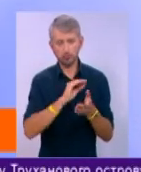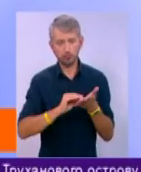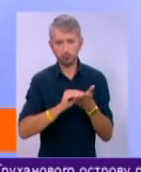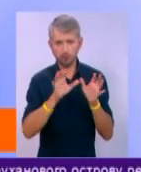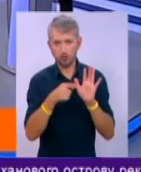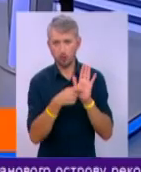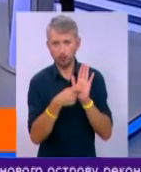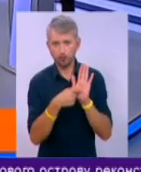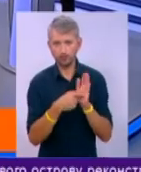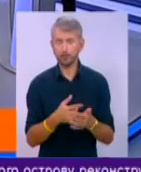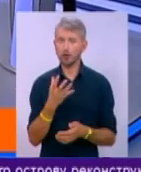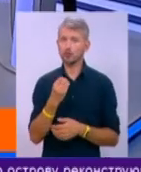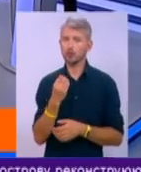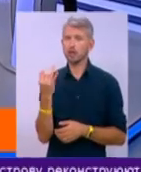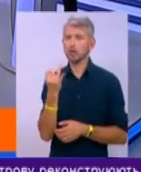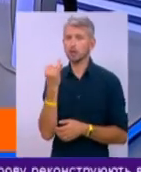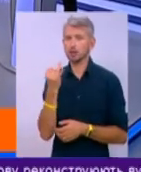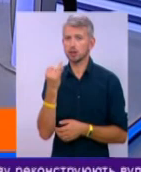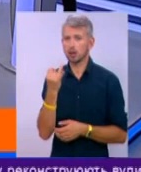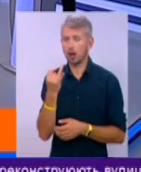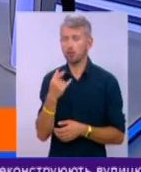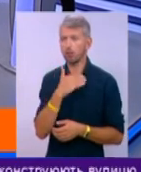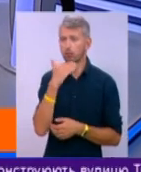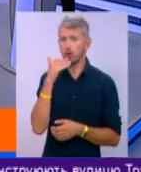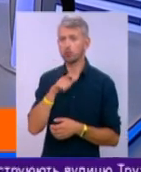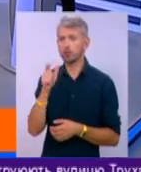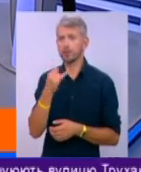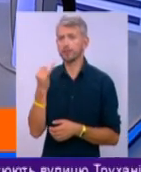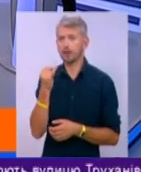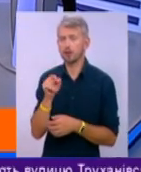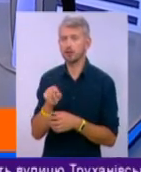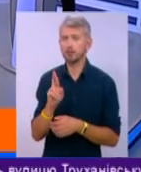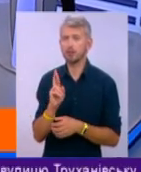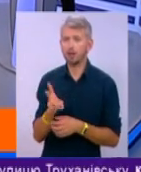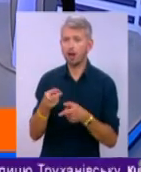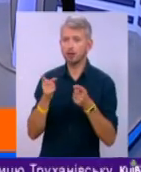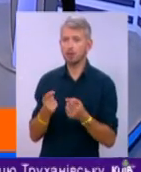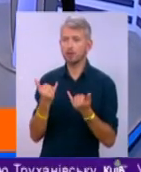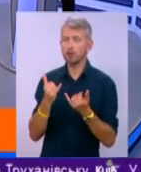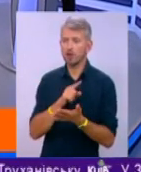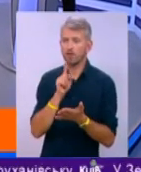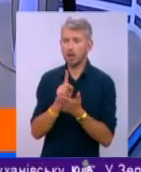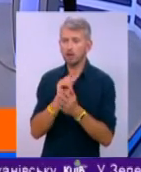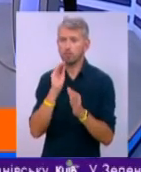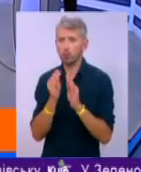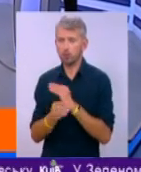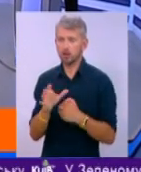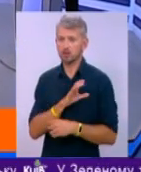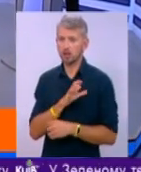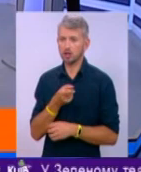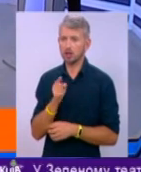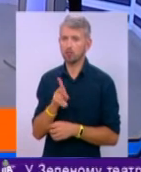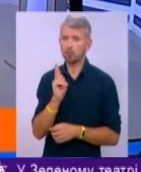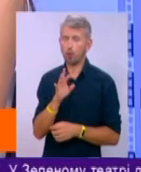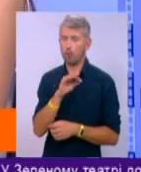законом. Угу. І ще от цікаво, от багато людей цікавиться тим, от як насправді нині вдається приховувати статки тим,